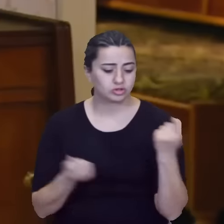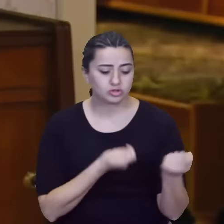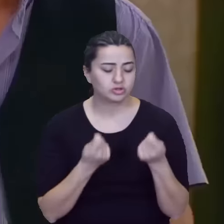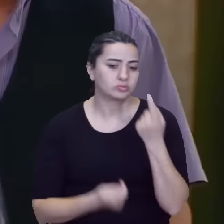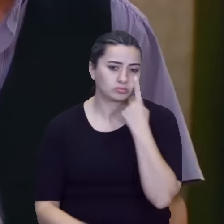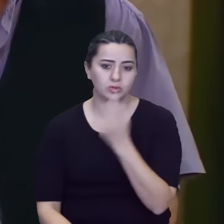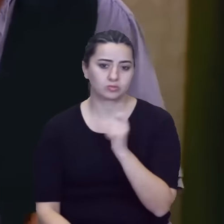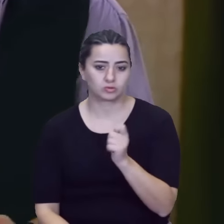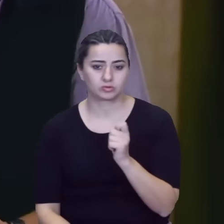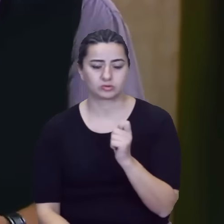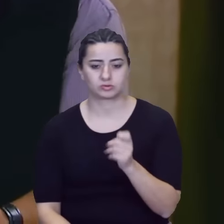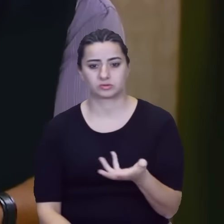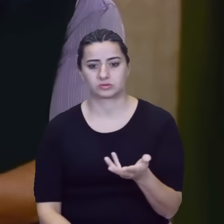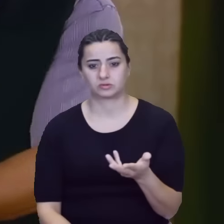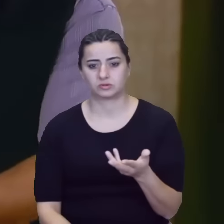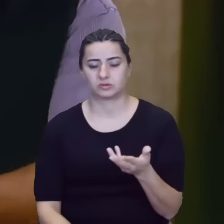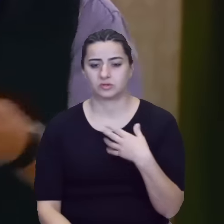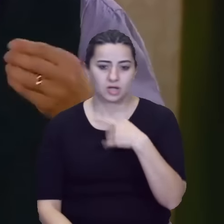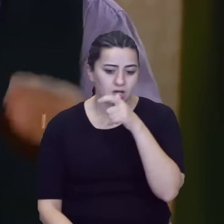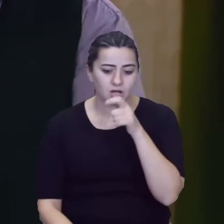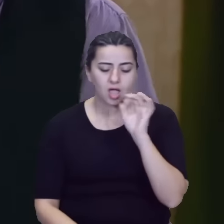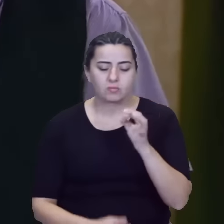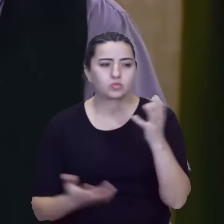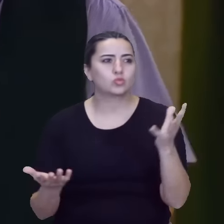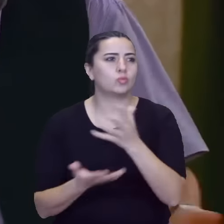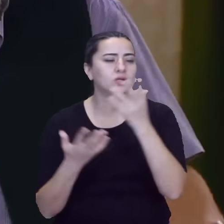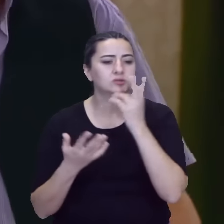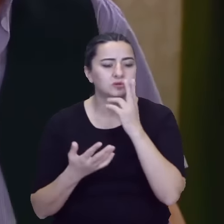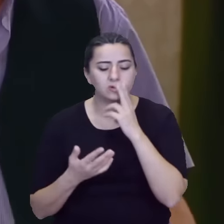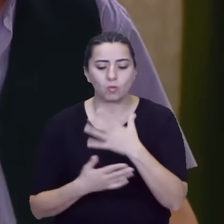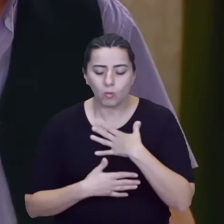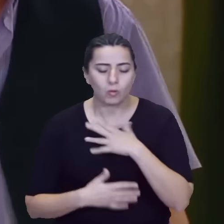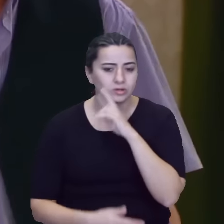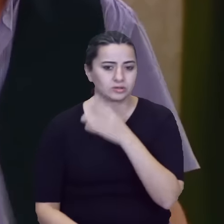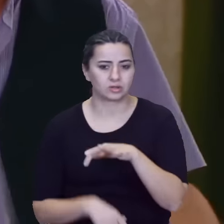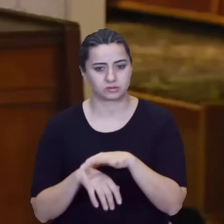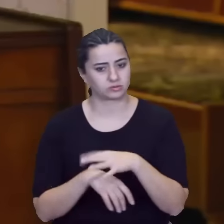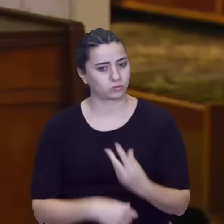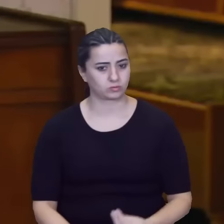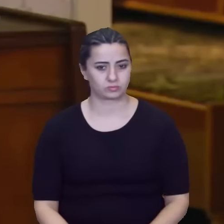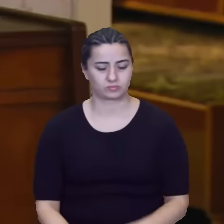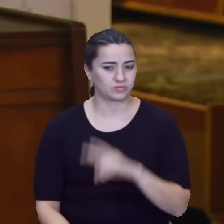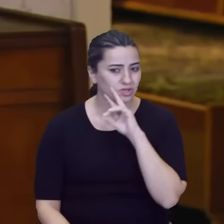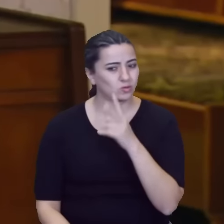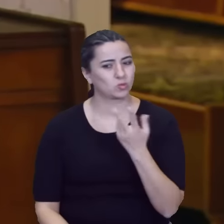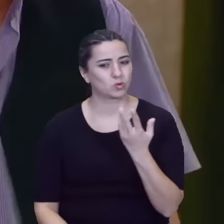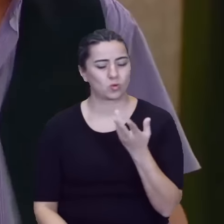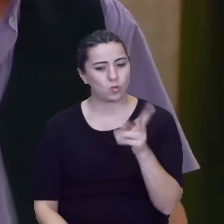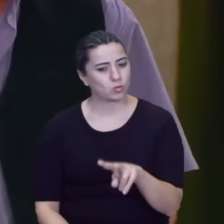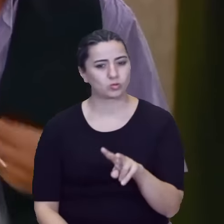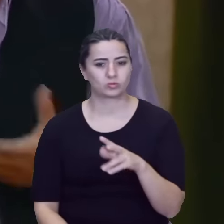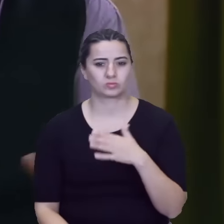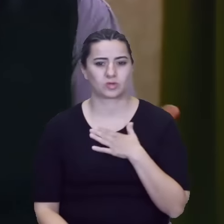gücün arasında. Zaten şey, bizim kahve sürekli duman altı. Hayvan öksürüp duruyor, yani hasta masta olur. Yazıktır, günahtır, ölür